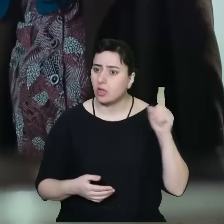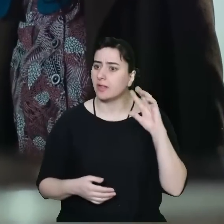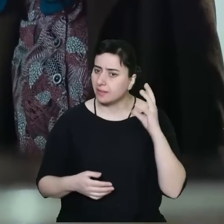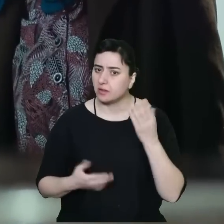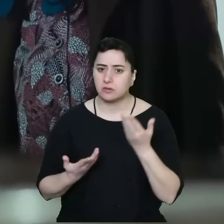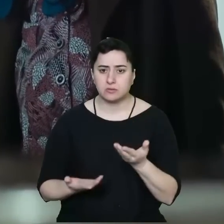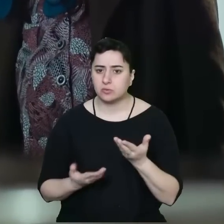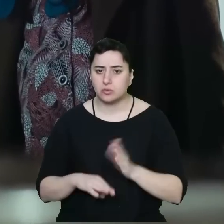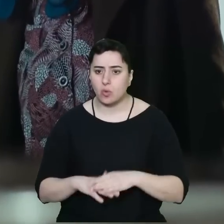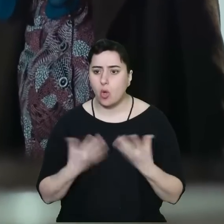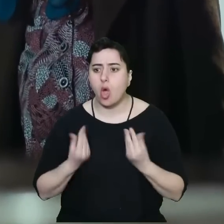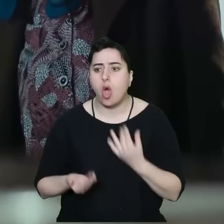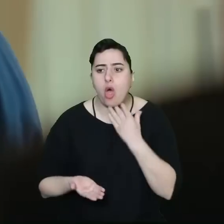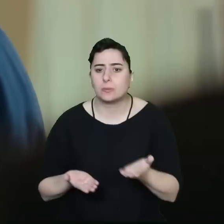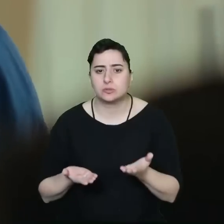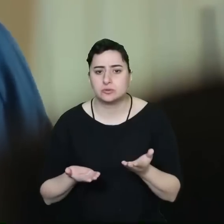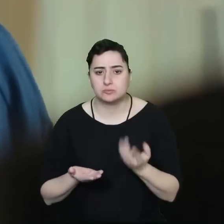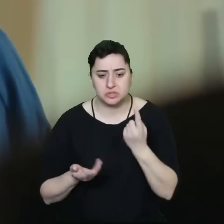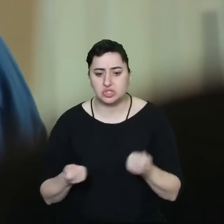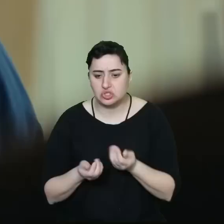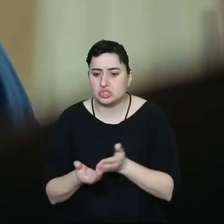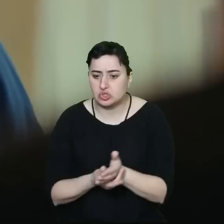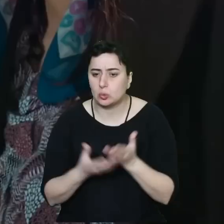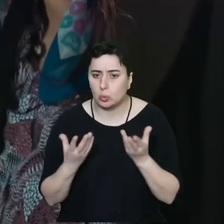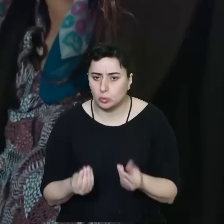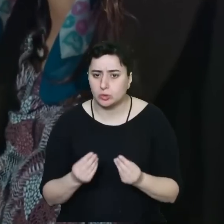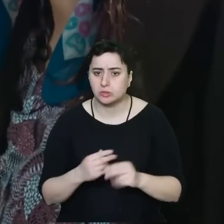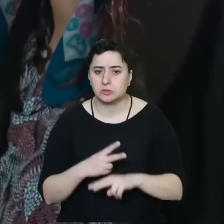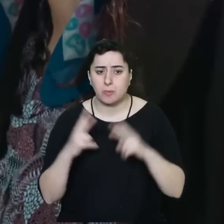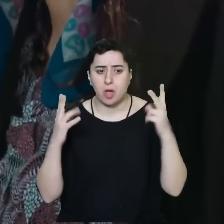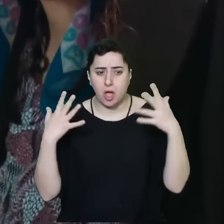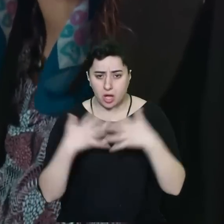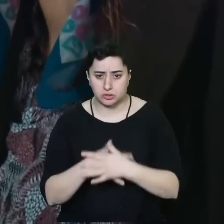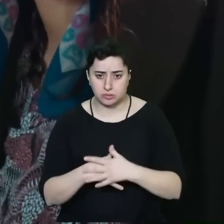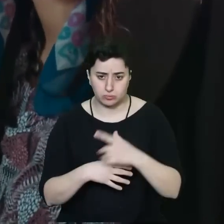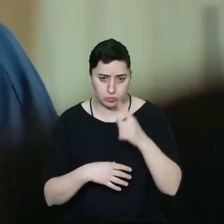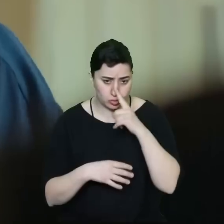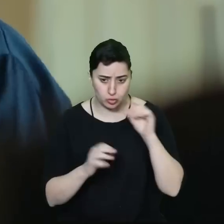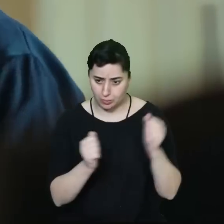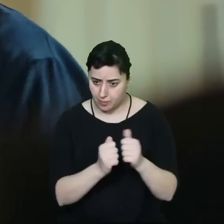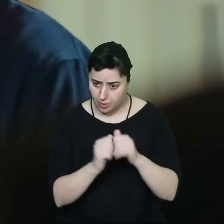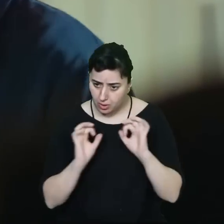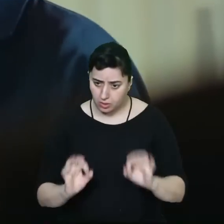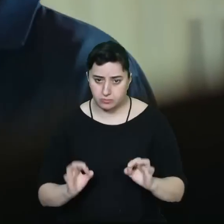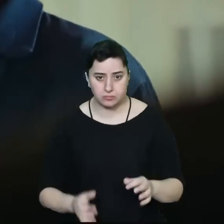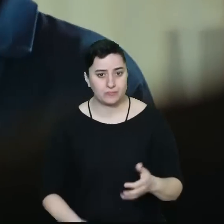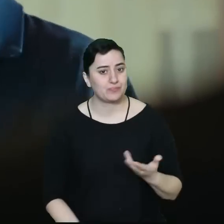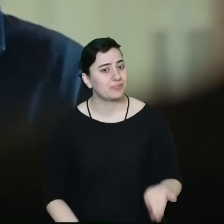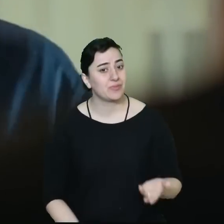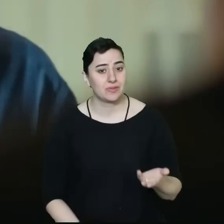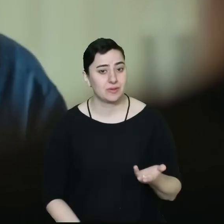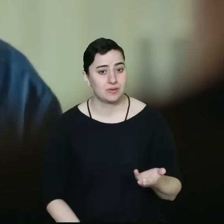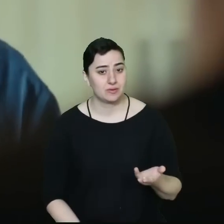de. Nasıl olacak bu iş böyle? İyi ki bir işe girdin. Sabahtan akşama kadar müdür mü eğleyeceksin hep? Eminem.